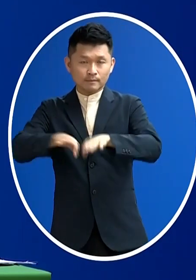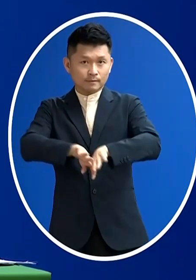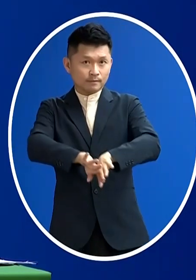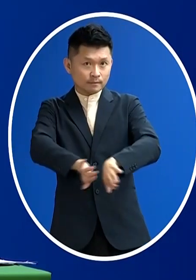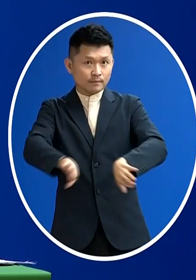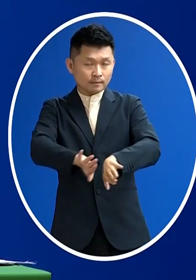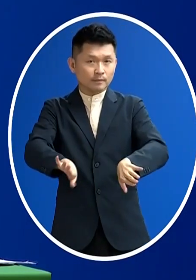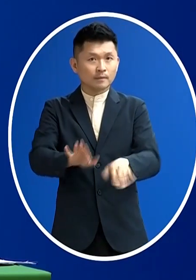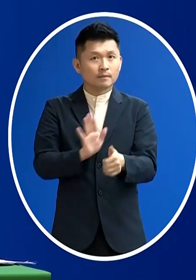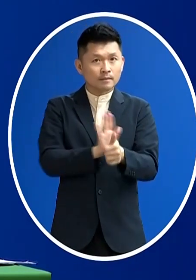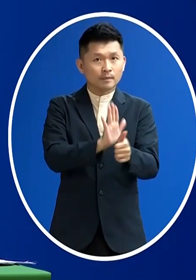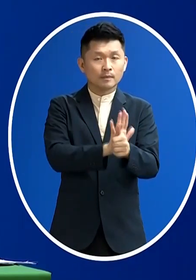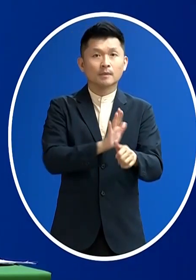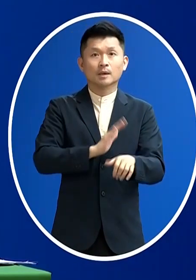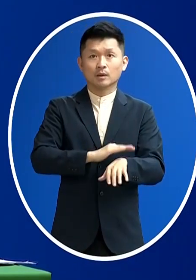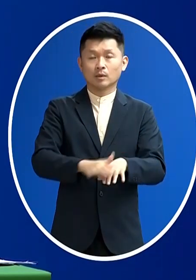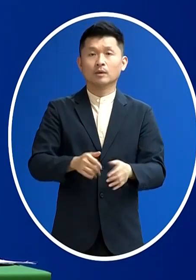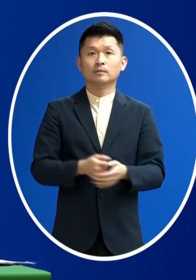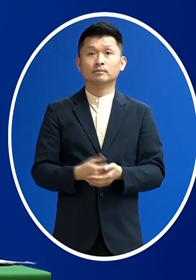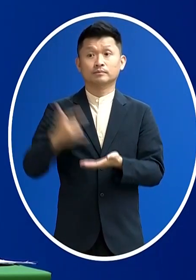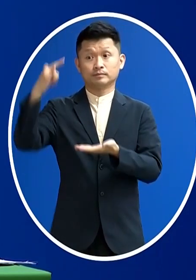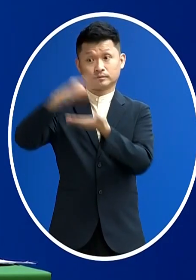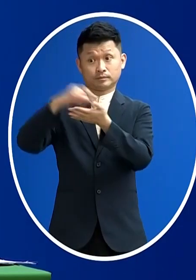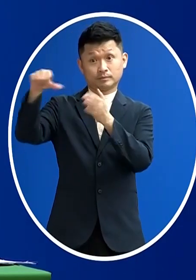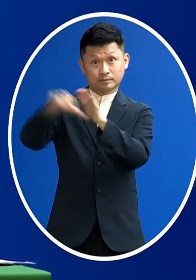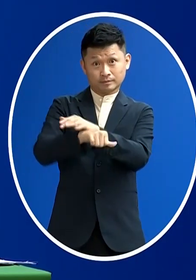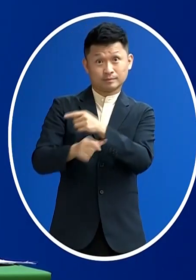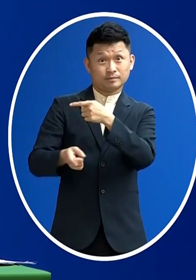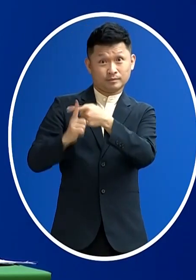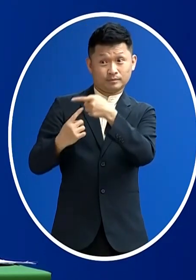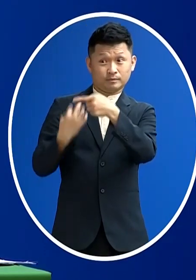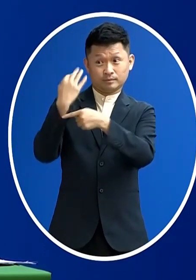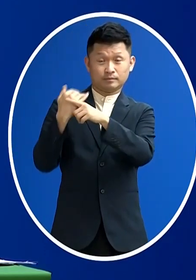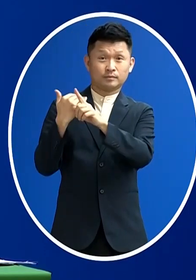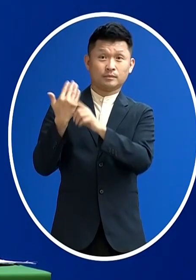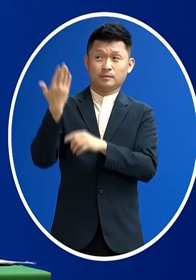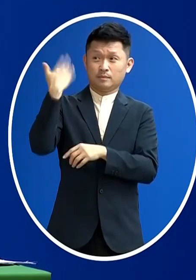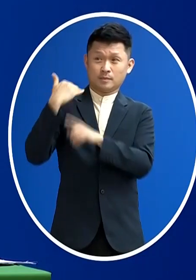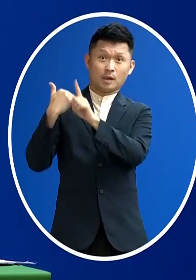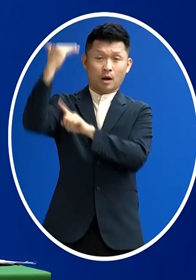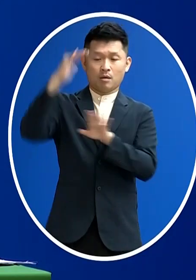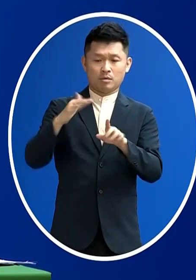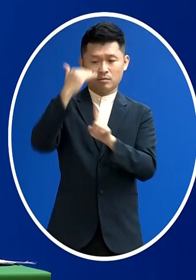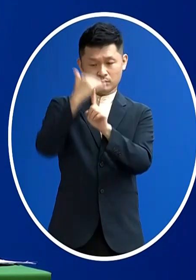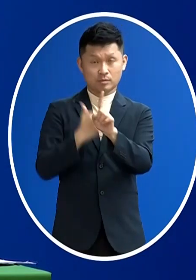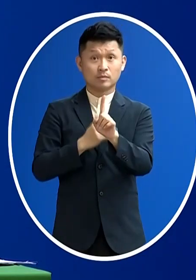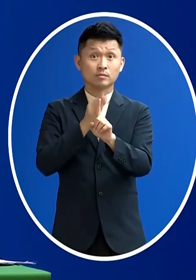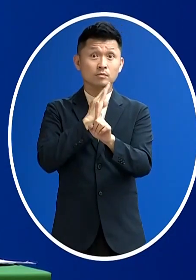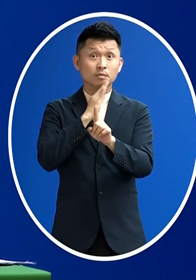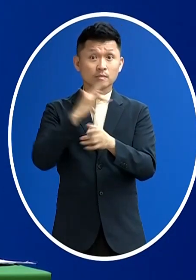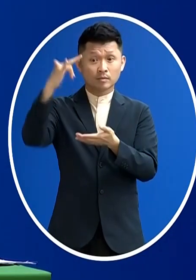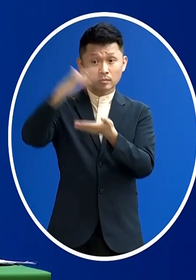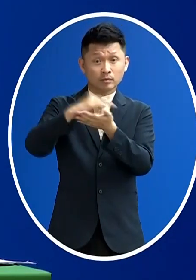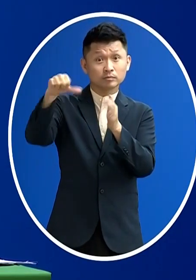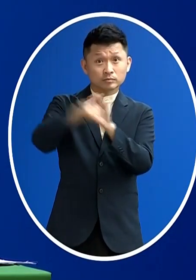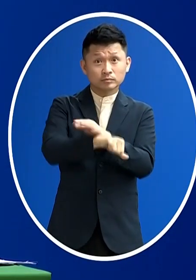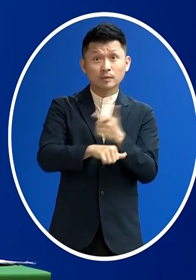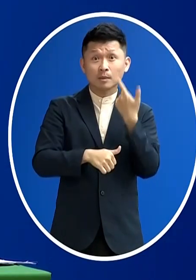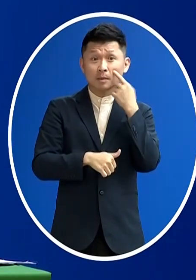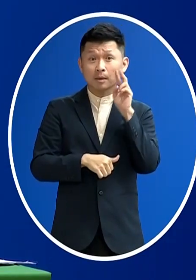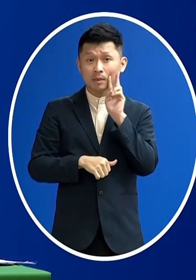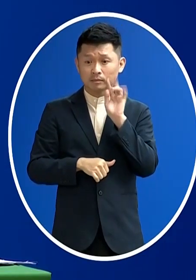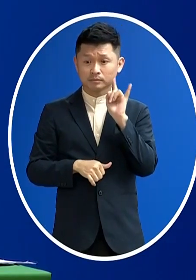那现在来讲就是说入境当然阳性率没有像之前那么高，所以可能入境陪同的家长会觉得我们的